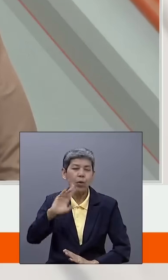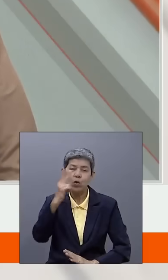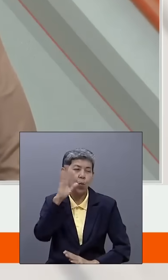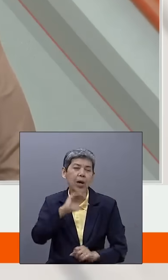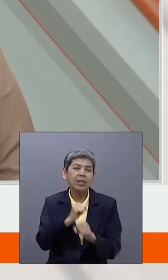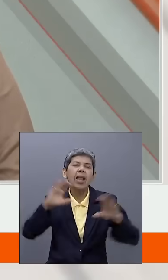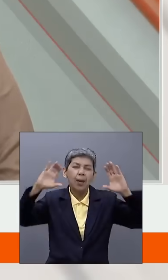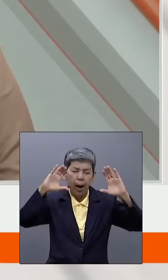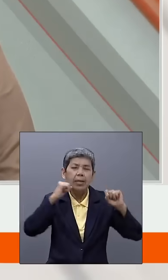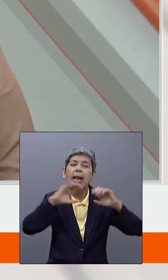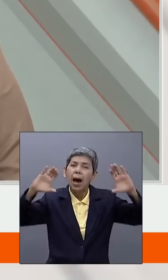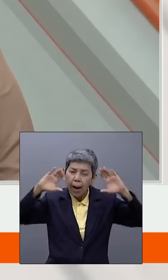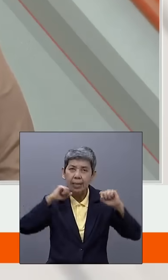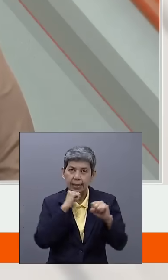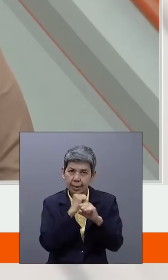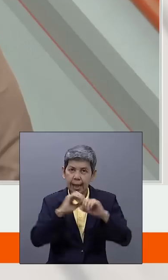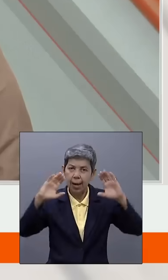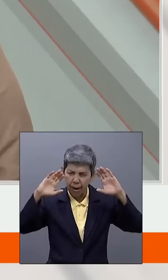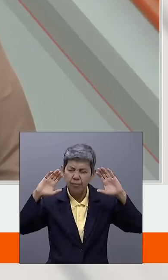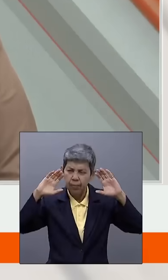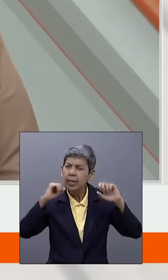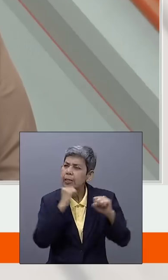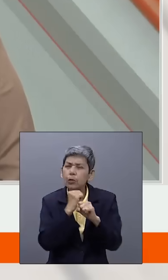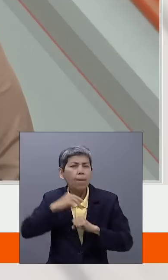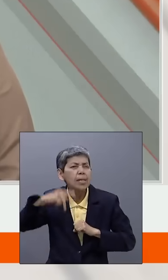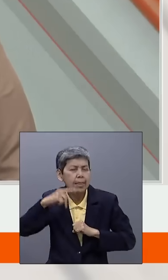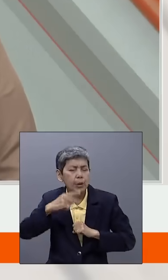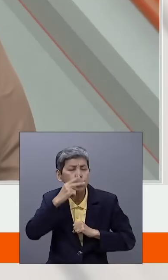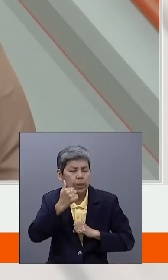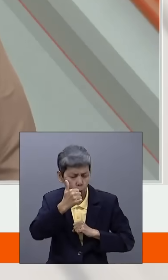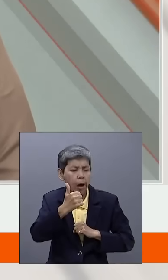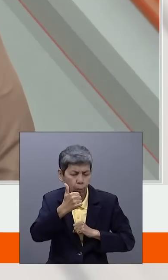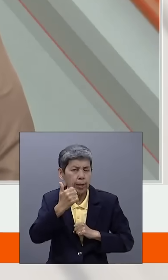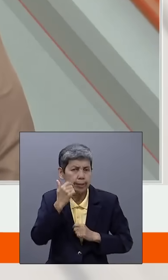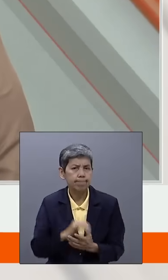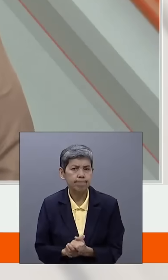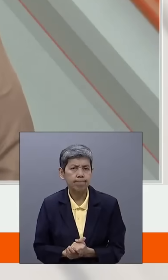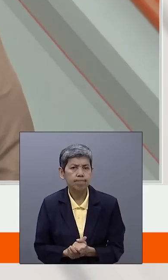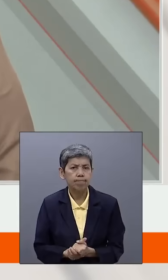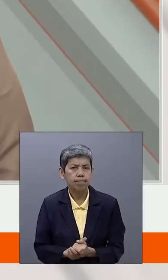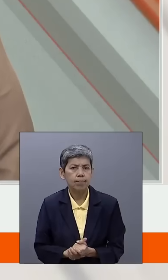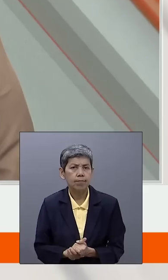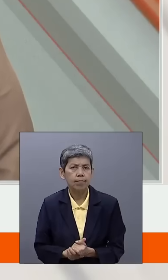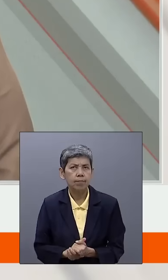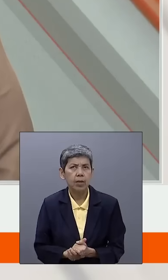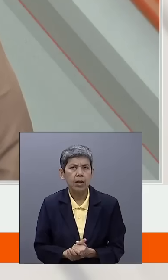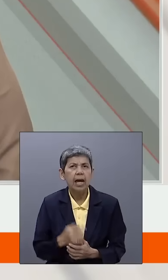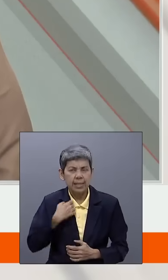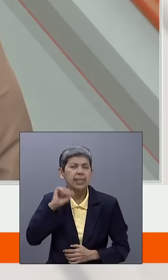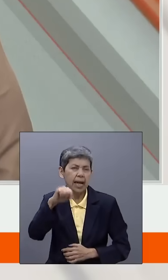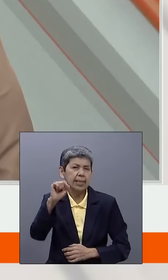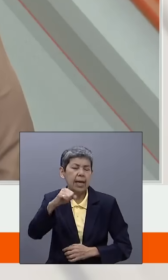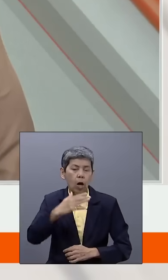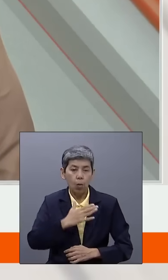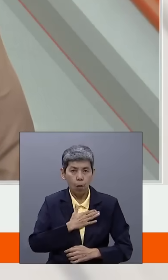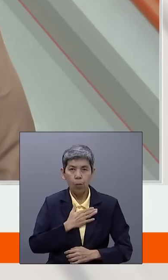ที่น่าจะเป็นรัฐบาลอาจจะเฉพาะกิจหน่อยๆอย่างที่คุณสุริยะใสประเมินไหมคะ มันจะเป็นอย่างนั้นคือผมเนี่ยเ